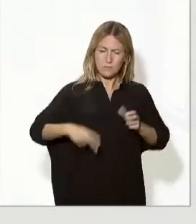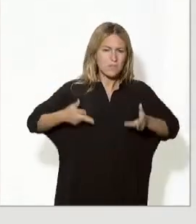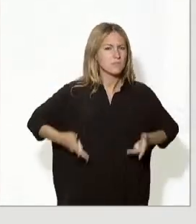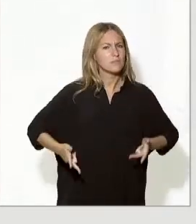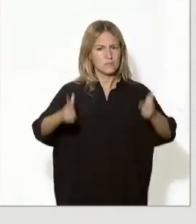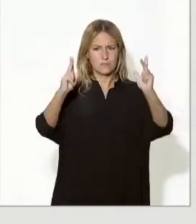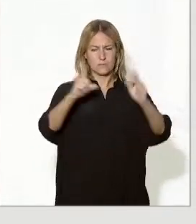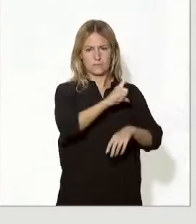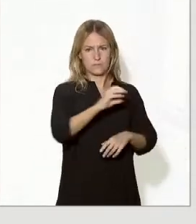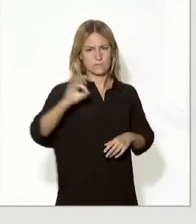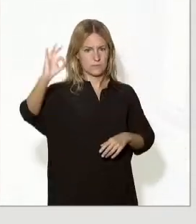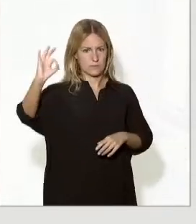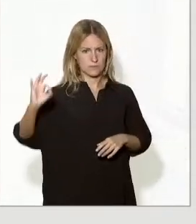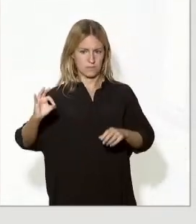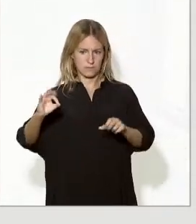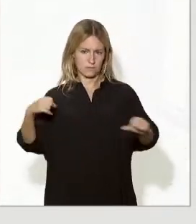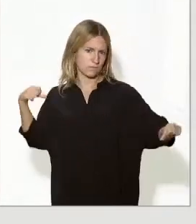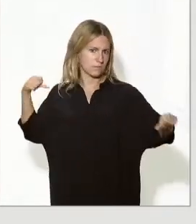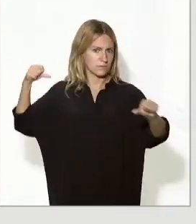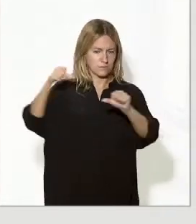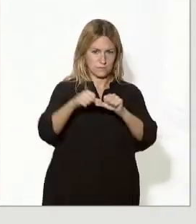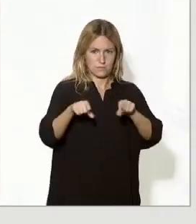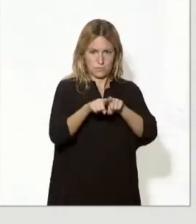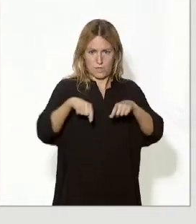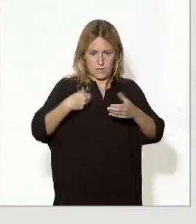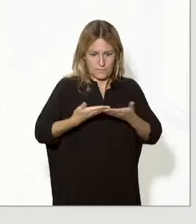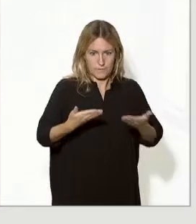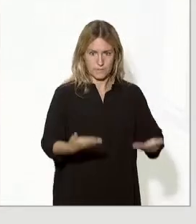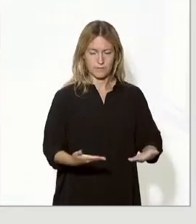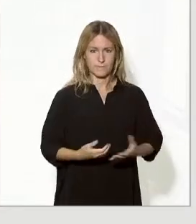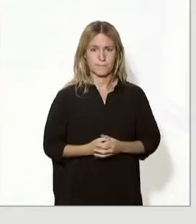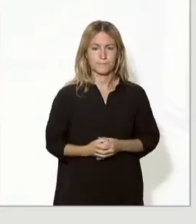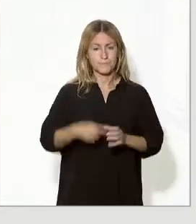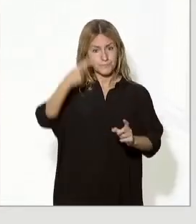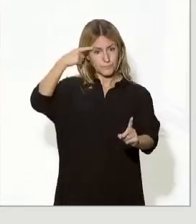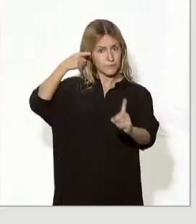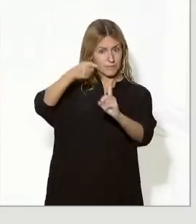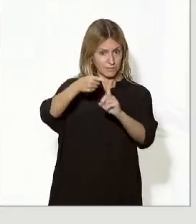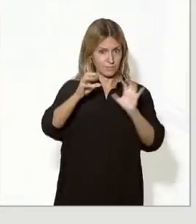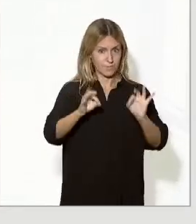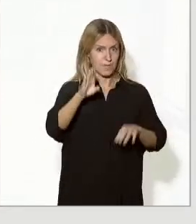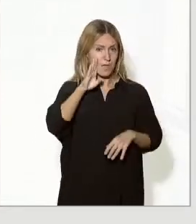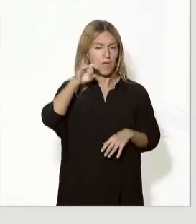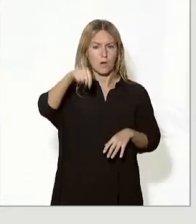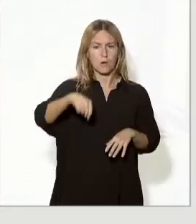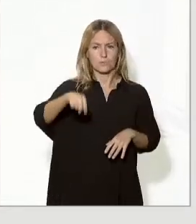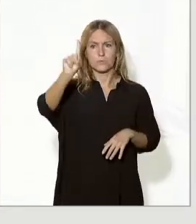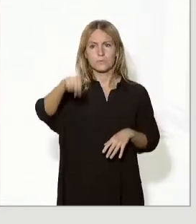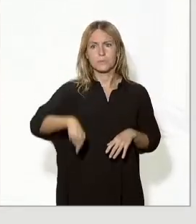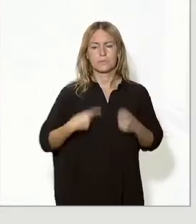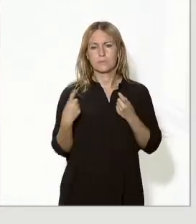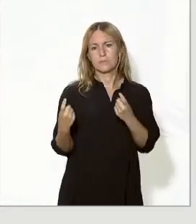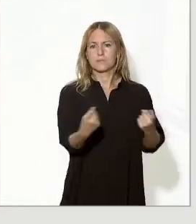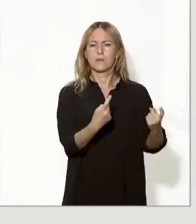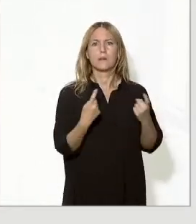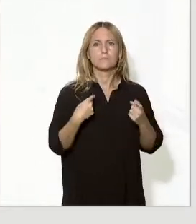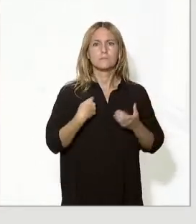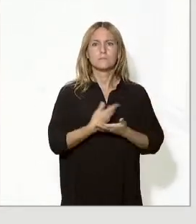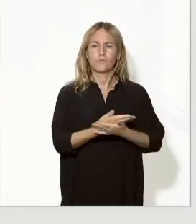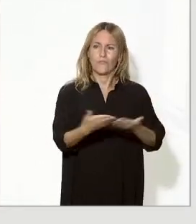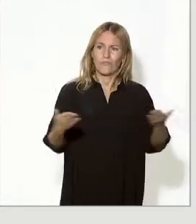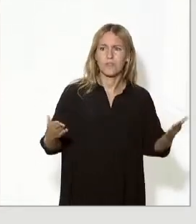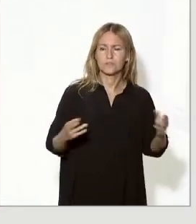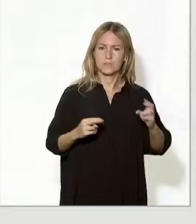lliure, com ho hem fet des del primer dia. I amb aquest objectiu, avui també és necessari saber refer